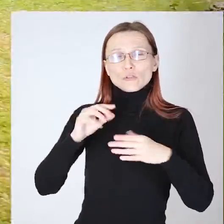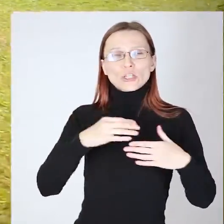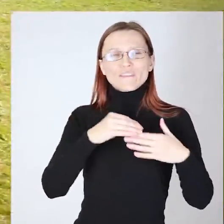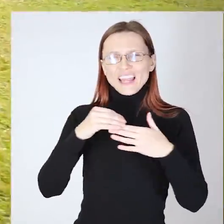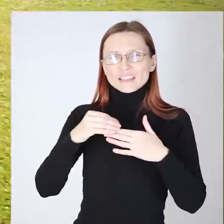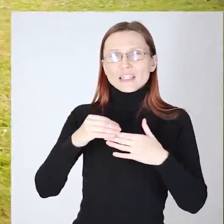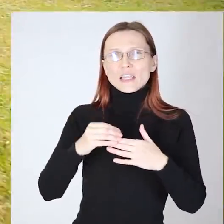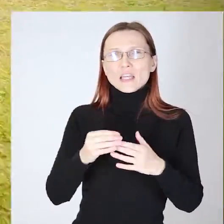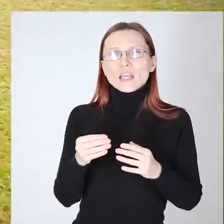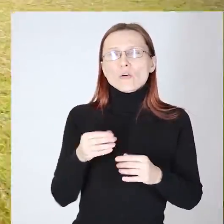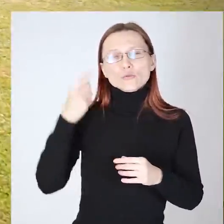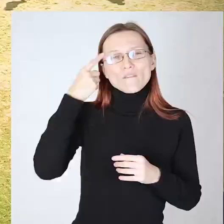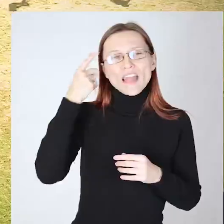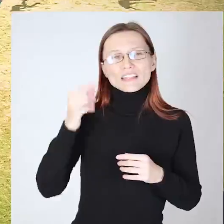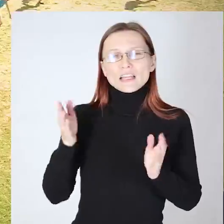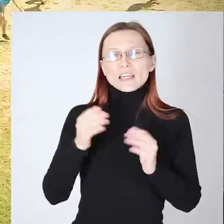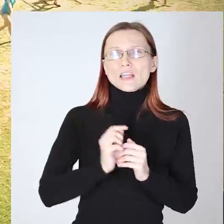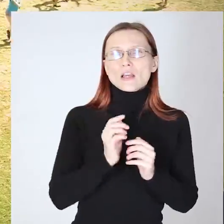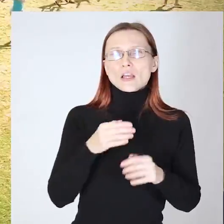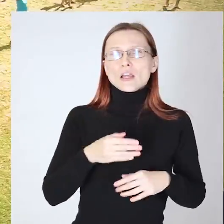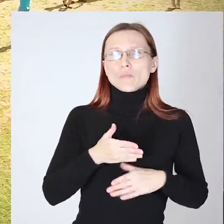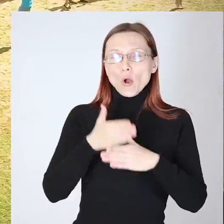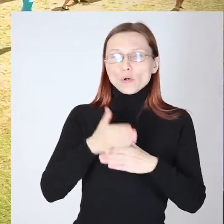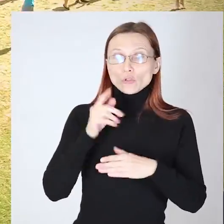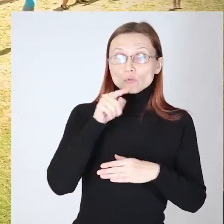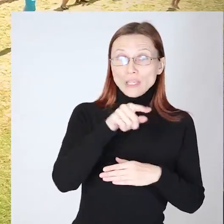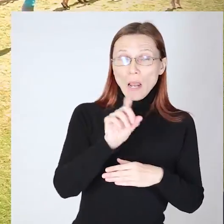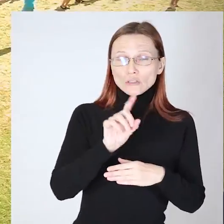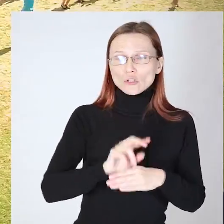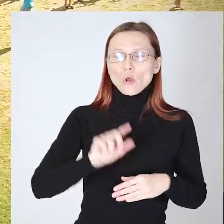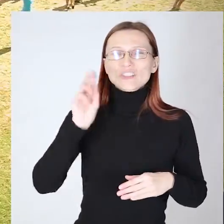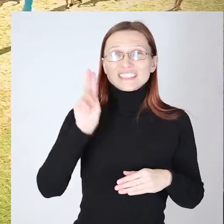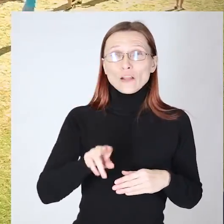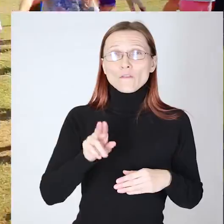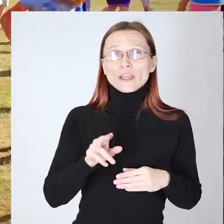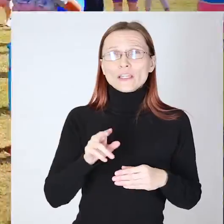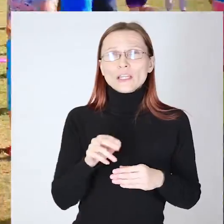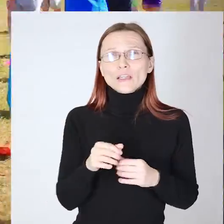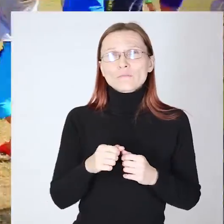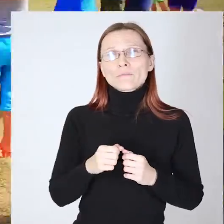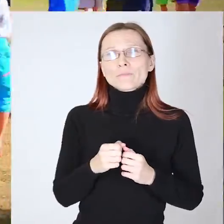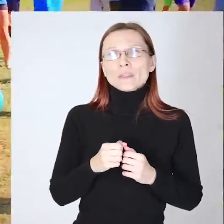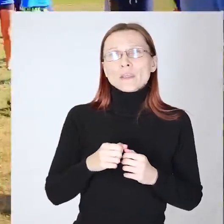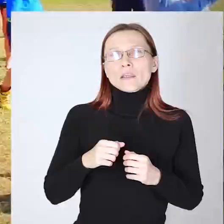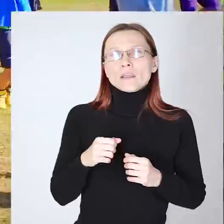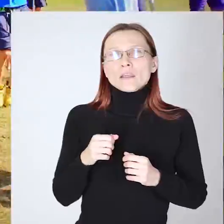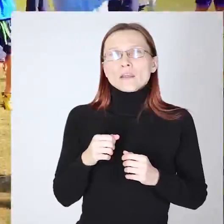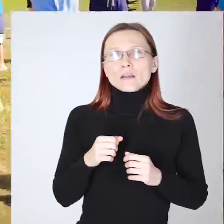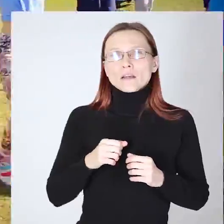cieľom pre dve rozličné skupiny pri učení sa tanca napríklad.